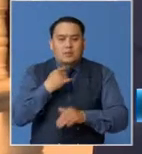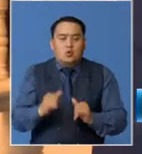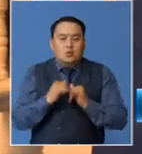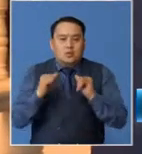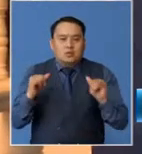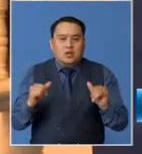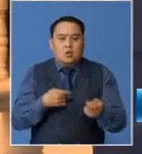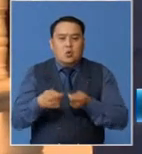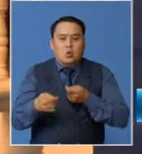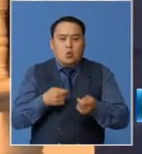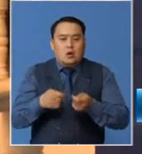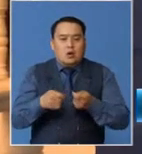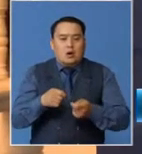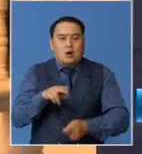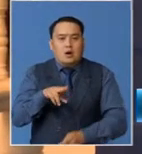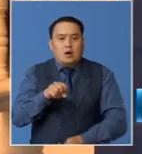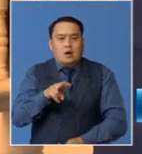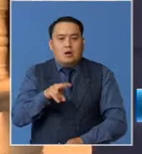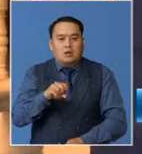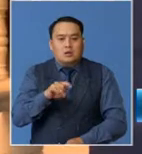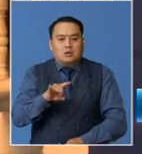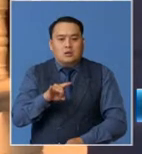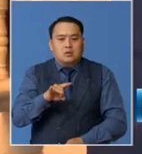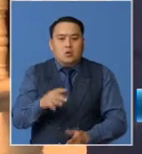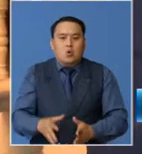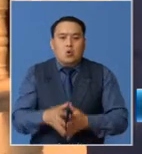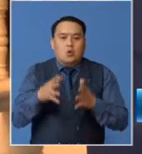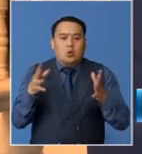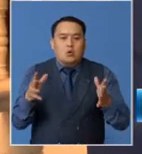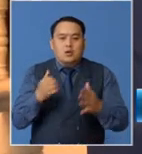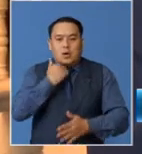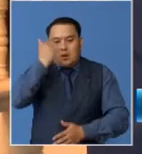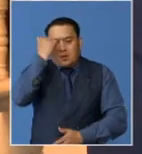басқармасына, оның басшысы Айдар Кәрбозұлына үлкен рахметімді айтамын.